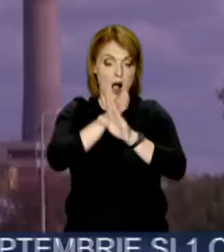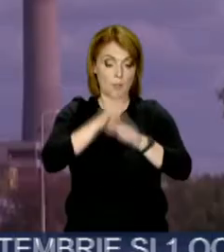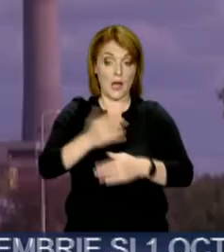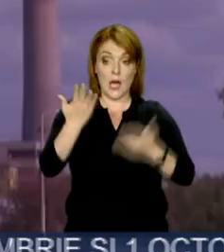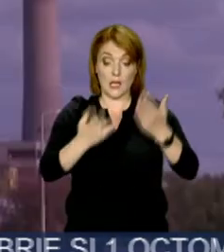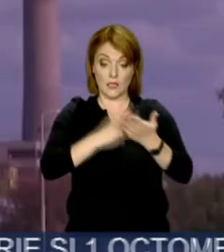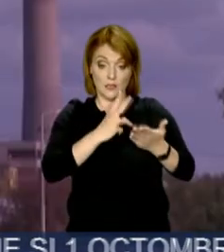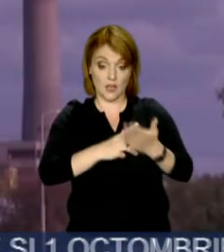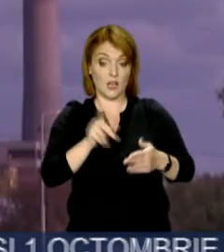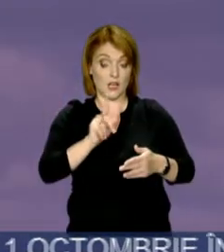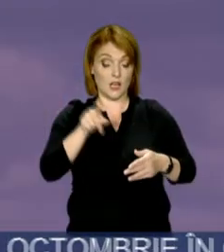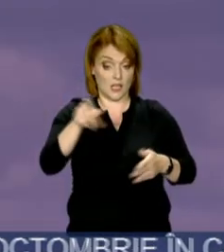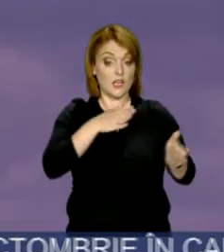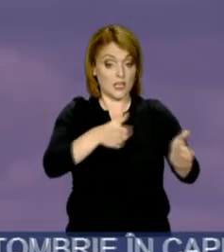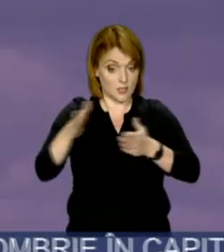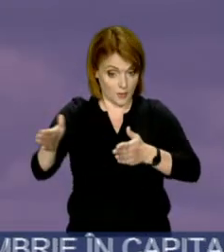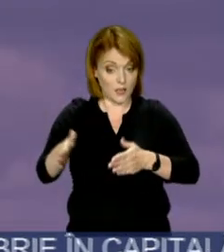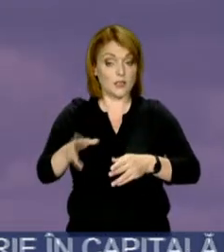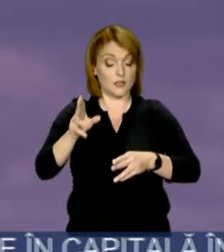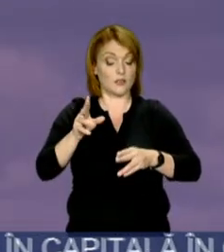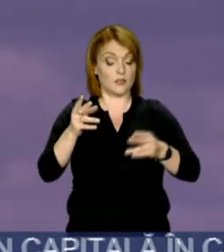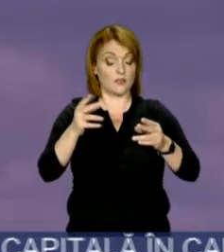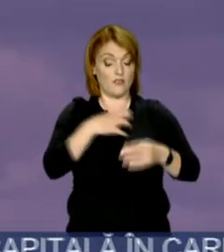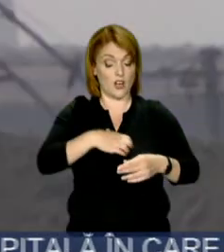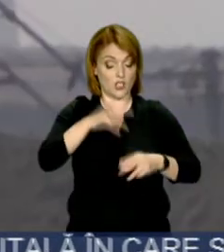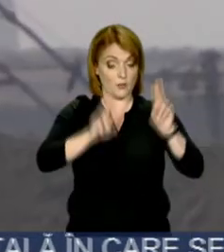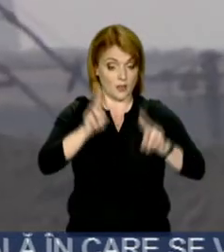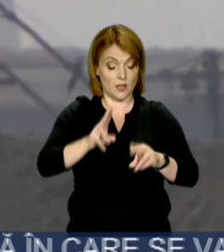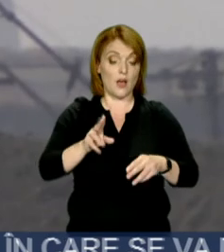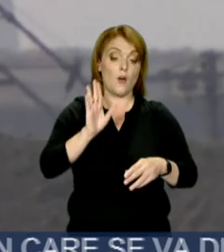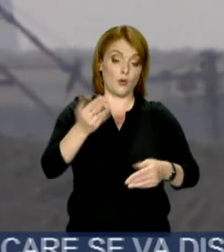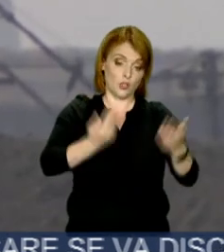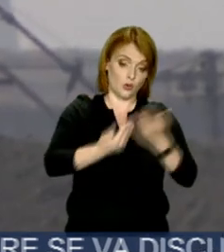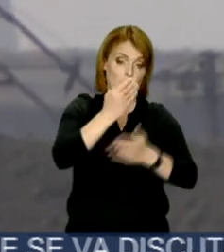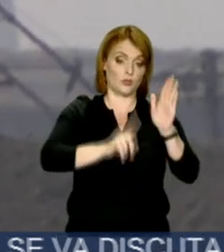dovedi că aceasta respectă reglementările de mediu, activitatea instalației va fi reluată.